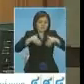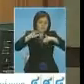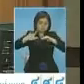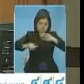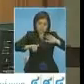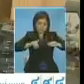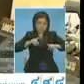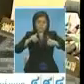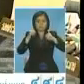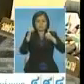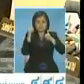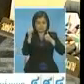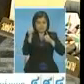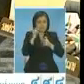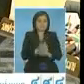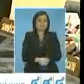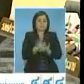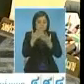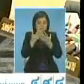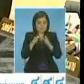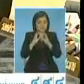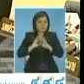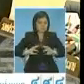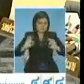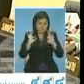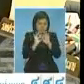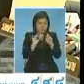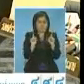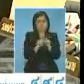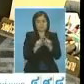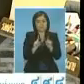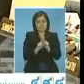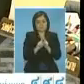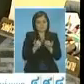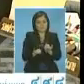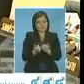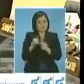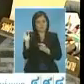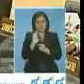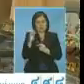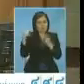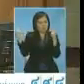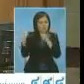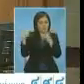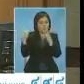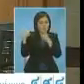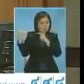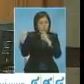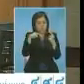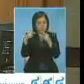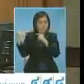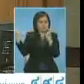ให้ดีขึ้นค่ะและที่สำคัญที่สุดดิฉันไม่อยากเห็นการถกเถียงกันว่าโครงการเหล่